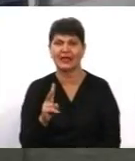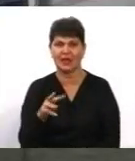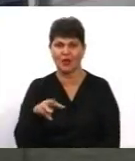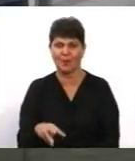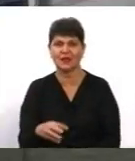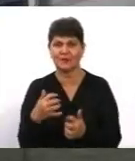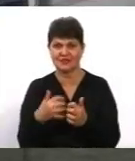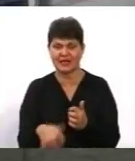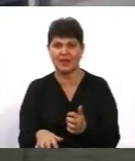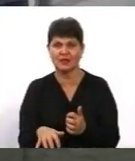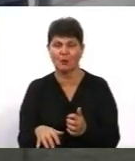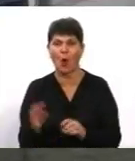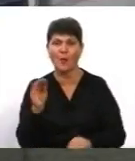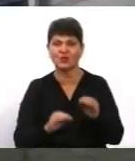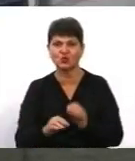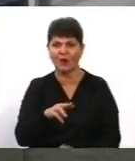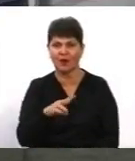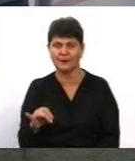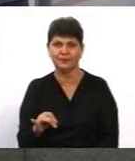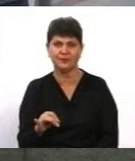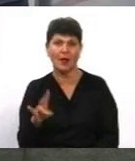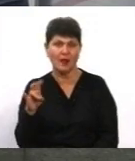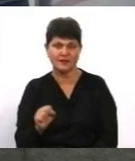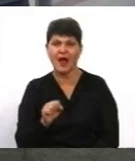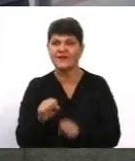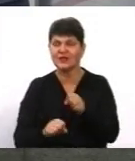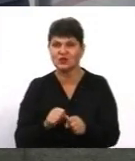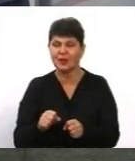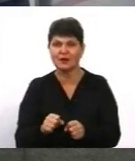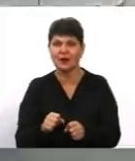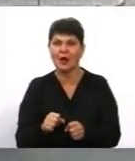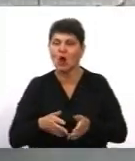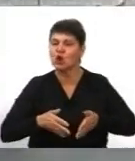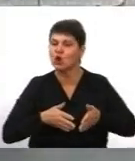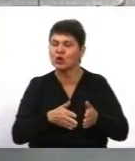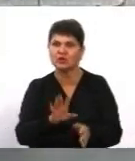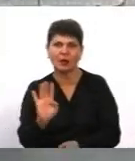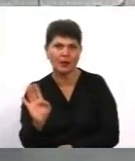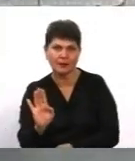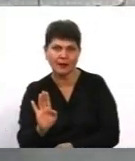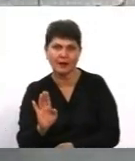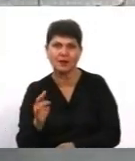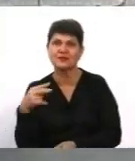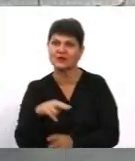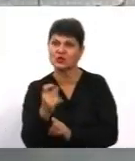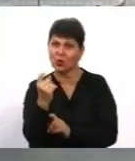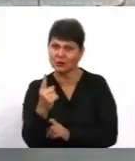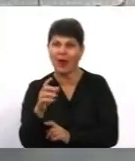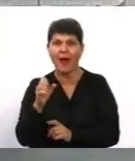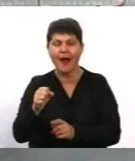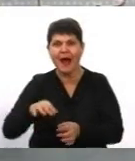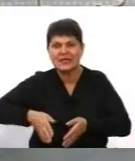вже облаштували? Не велосипедні доріжки, саме смуги. Велосипедні доріжки ще з 2011 року почали влаштовувати. Почали